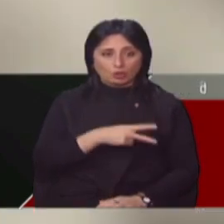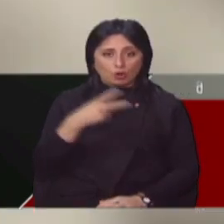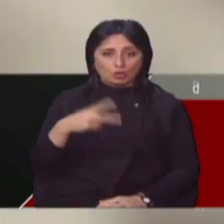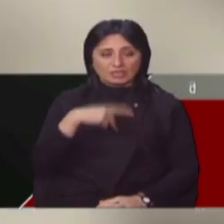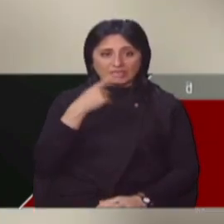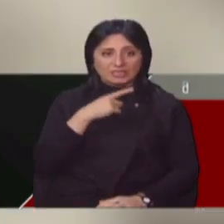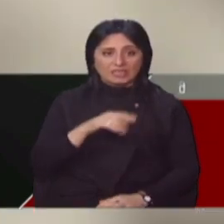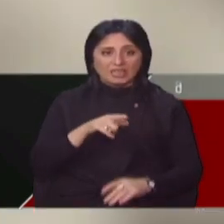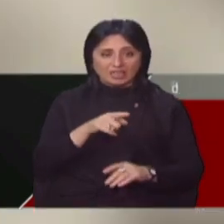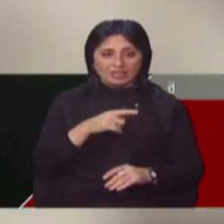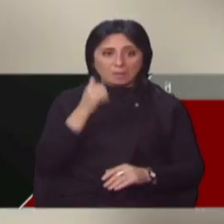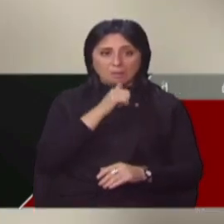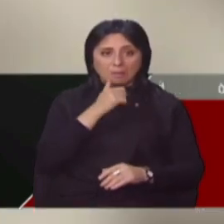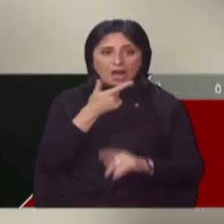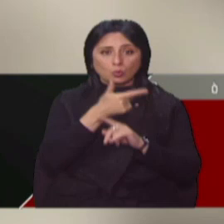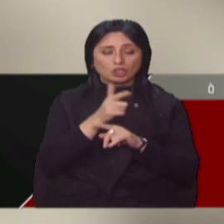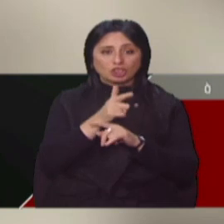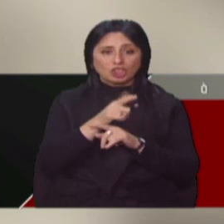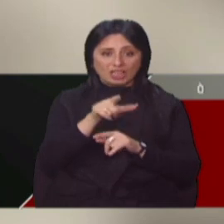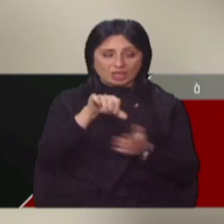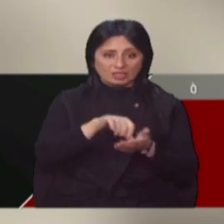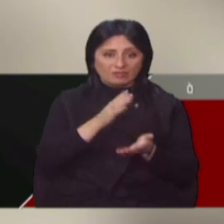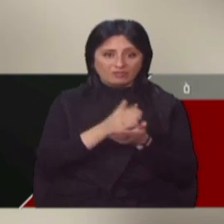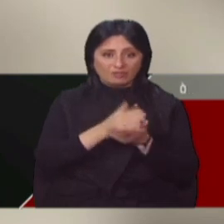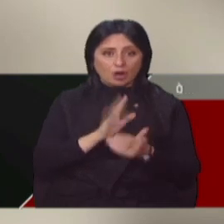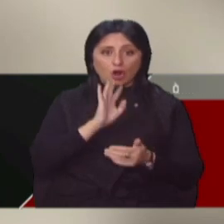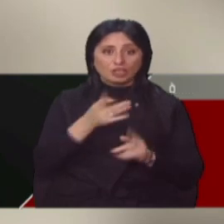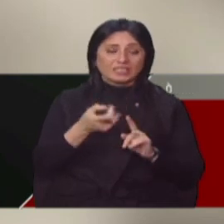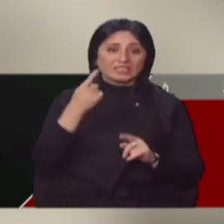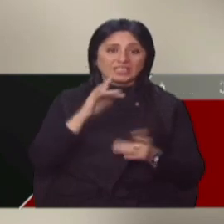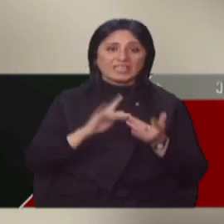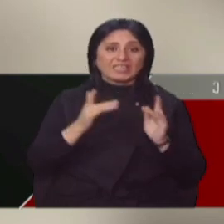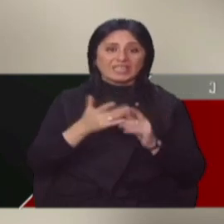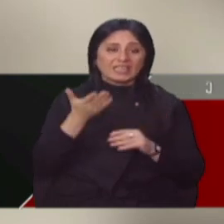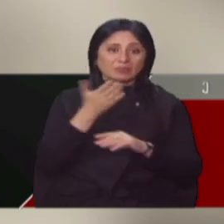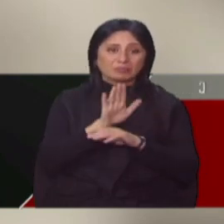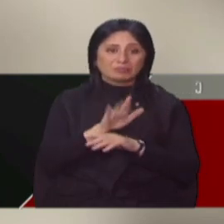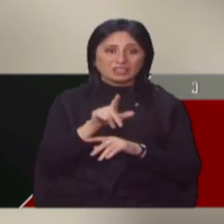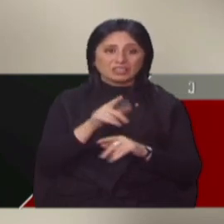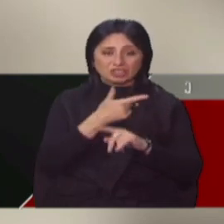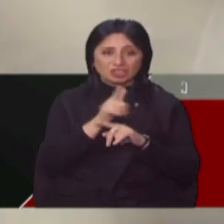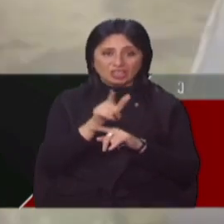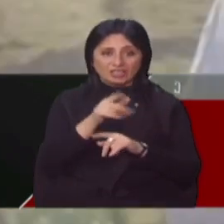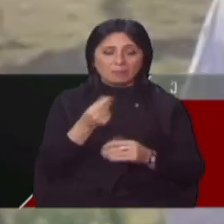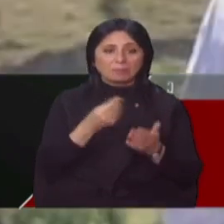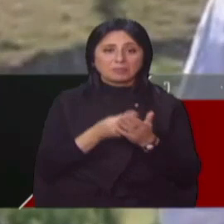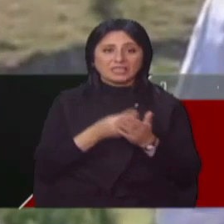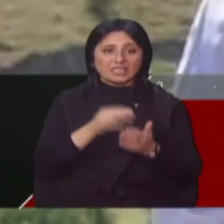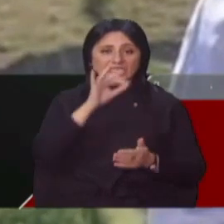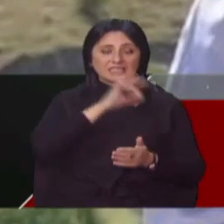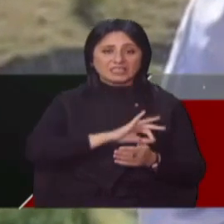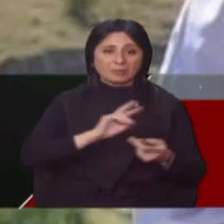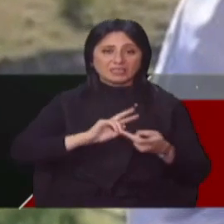2020 წელს გავრცელებული ფარული ჩანაწერის ფიგურანტია. 4 წლის წინ ინტერნეტში გავრცელებულ ჩანაწერში ის ფინანსური